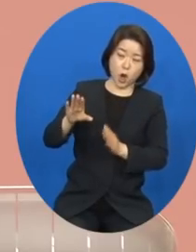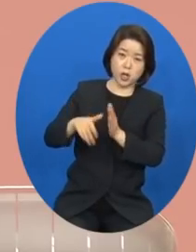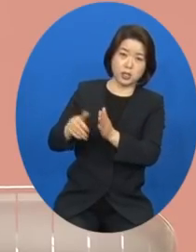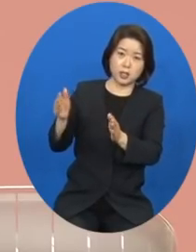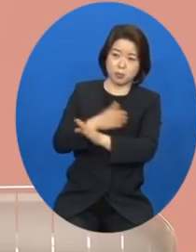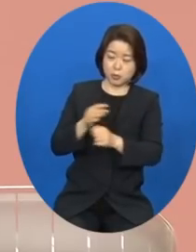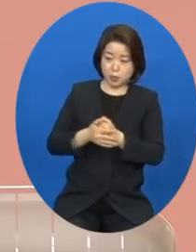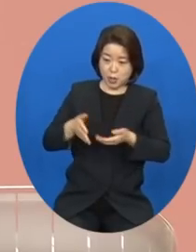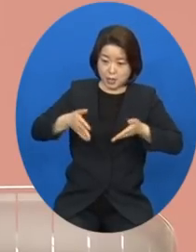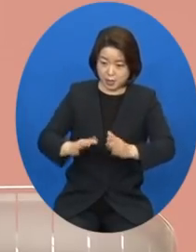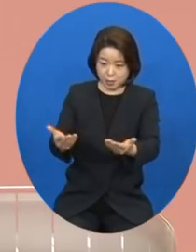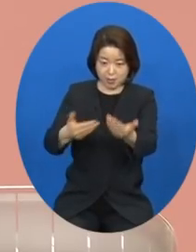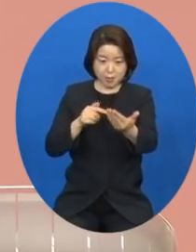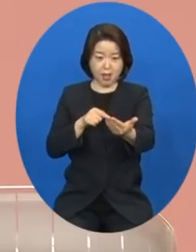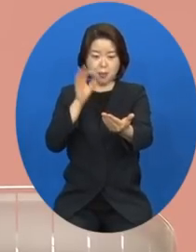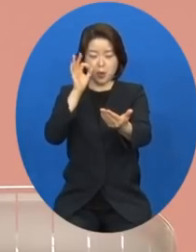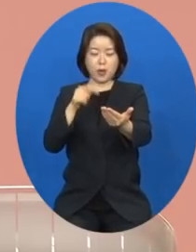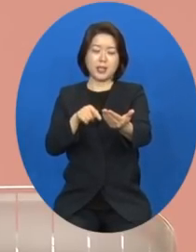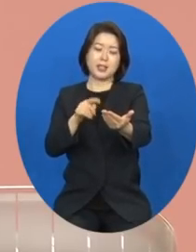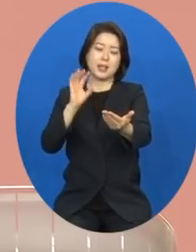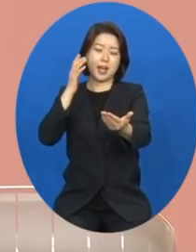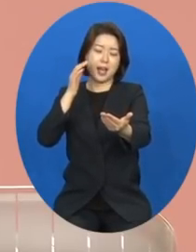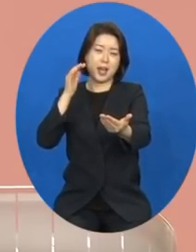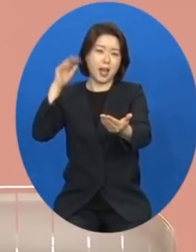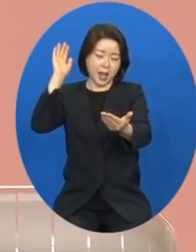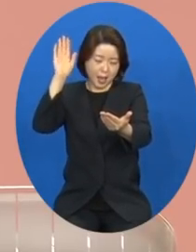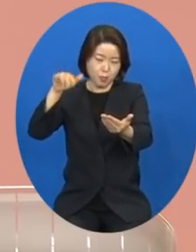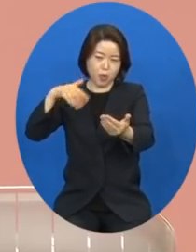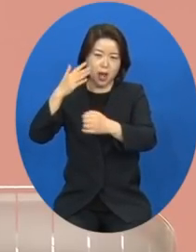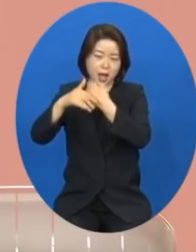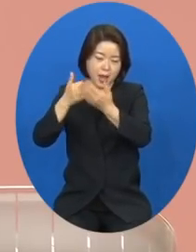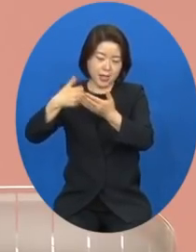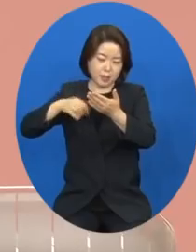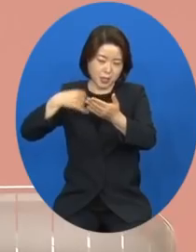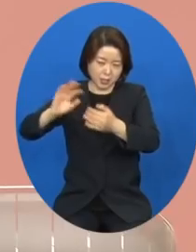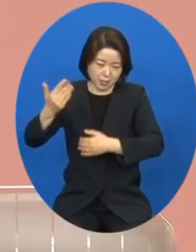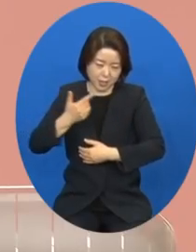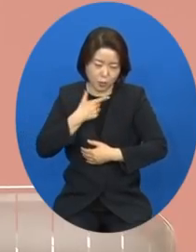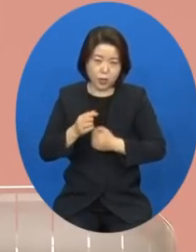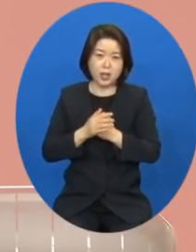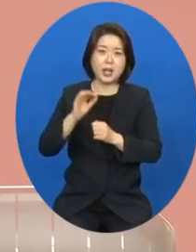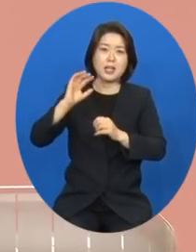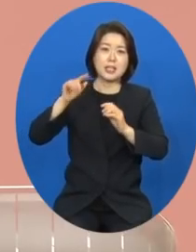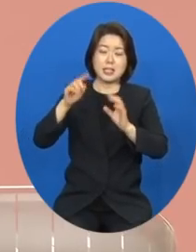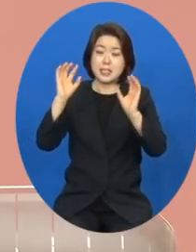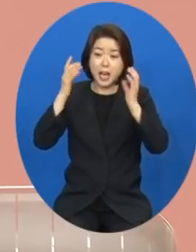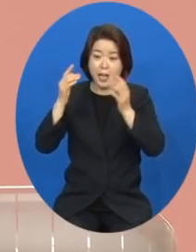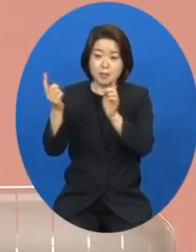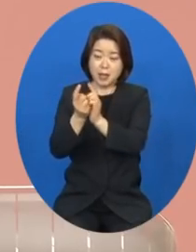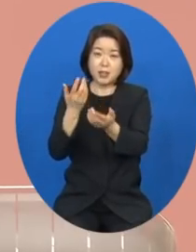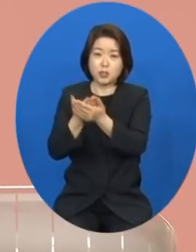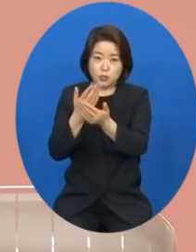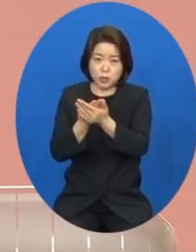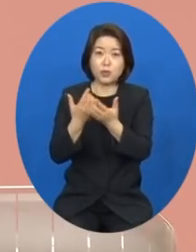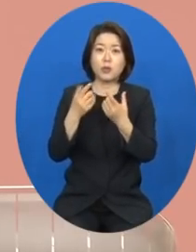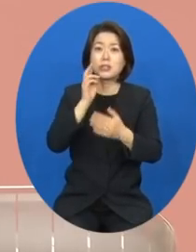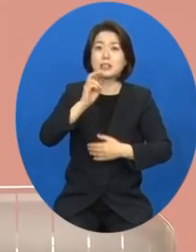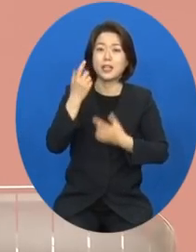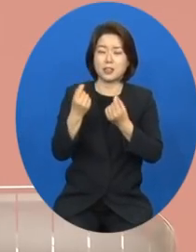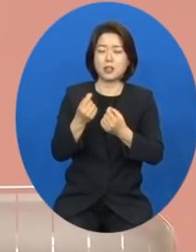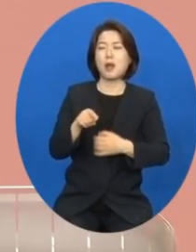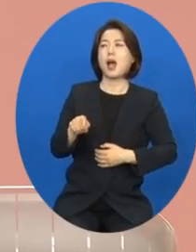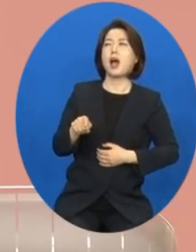나를 보면서 이 아이가 하나님의 자녀가 되기를 원합니다 하나님이 이 아이를 만나 주세요 라고 하는 그 찬양 처럼 아 그렇게 기도